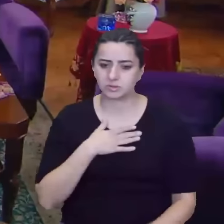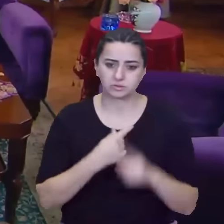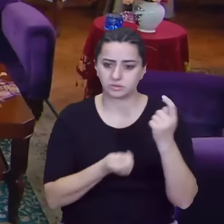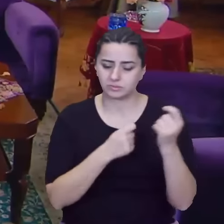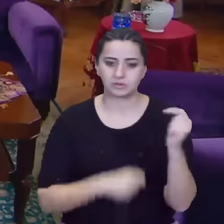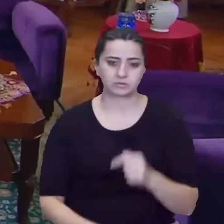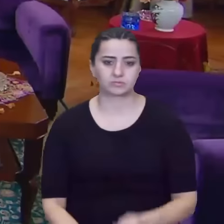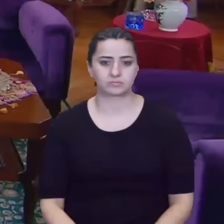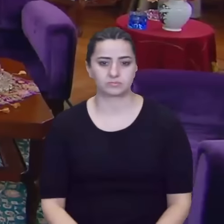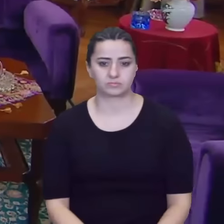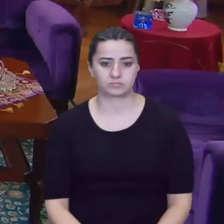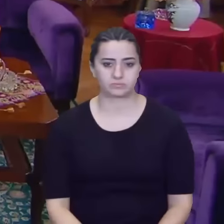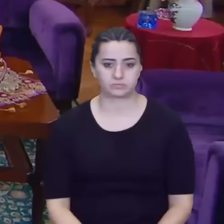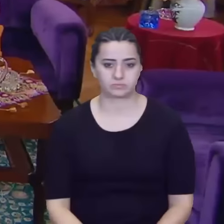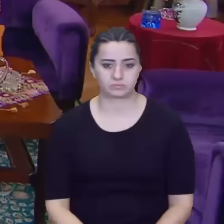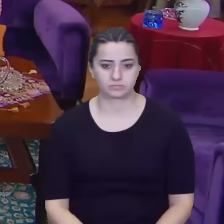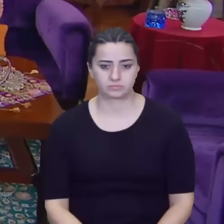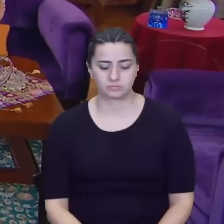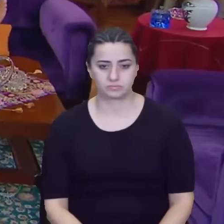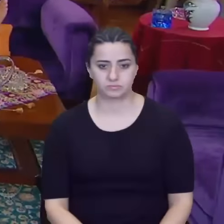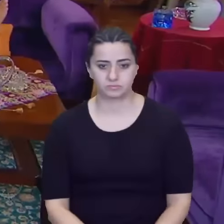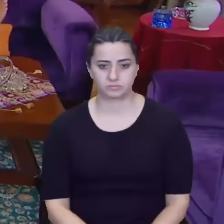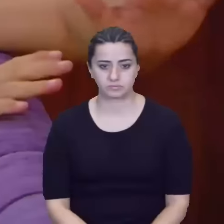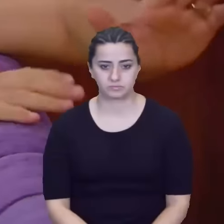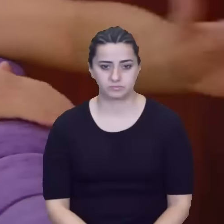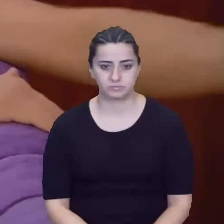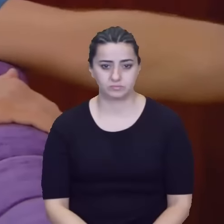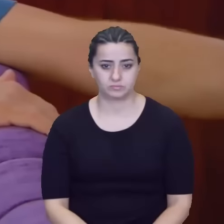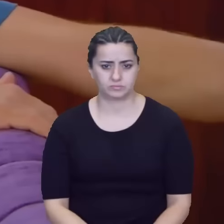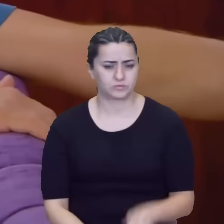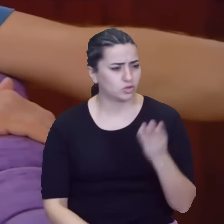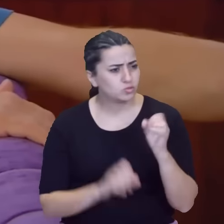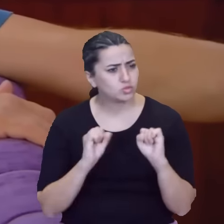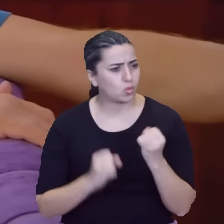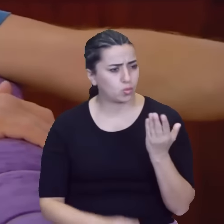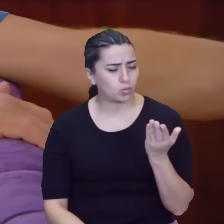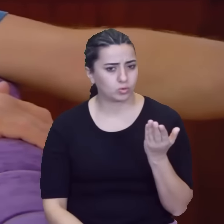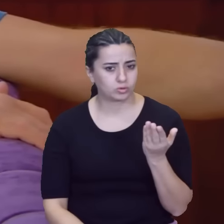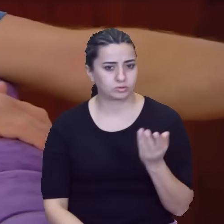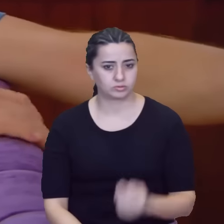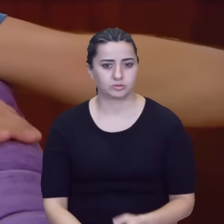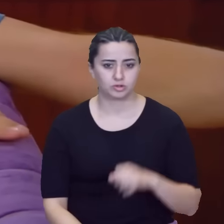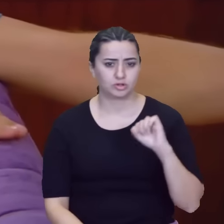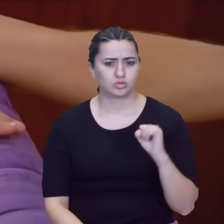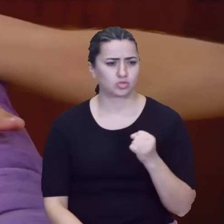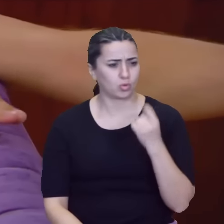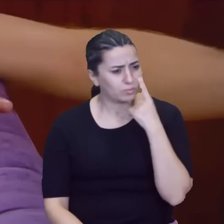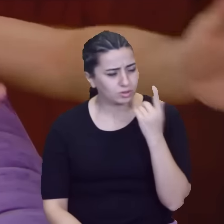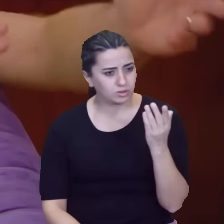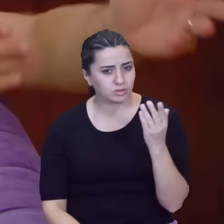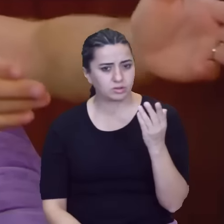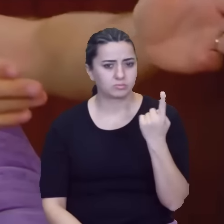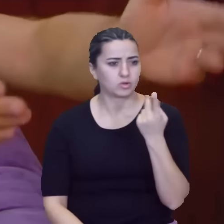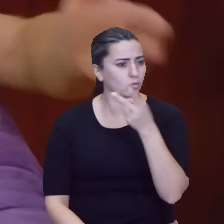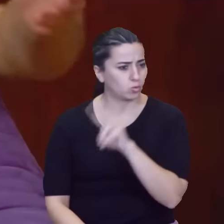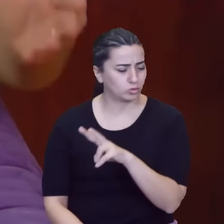halledeyim, geliyorum. Antreye geçti, raftakileri aldı, gidiyor. Ya ne soğukkanlısın sen böyle ya Gülden. Soğukkanlılığa bak.